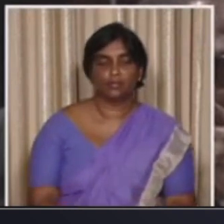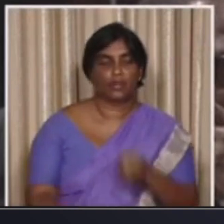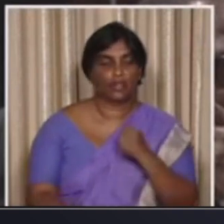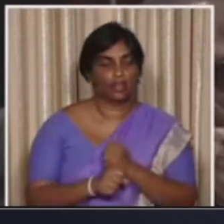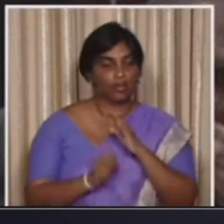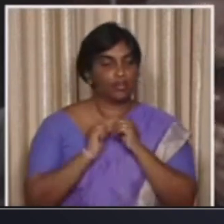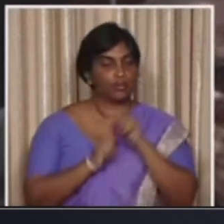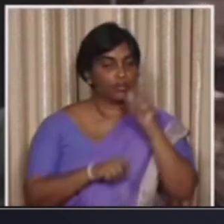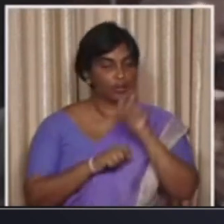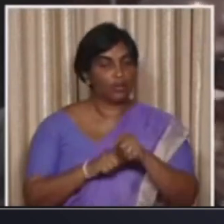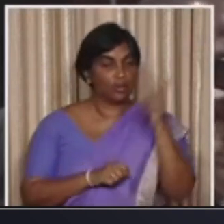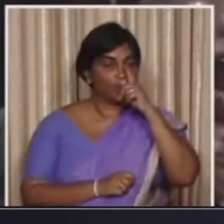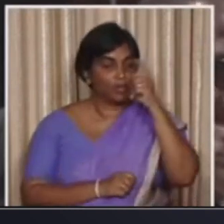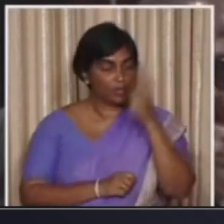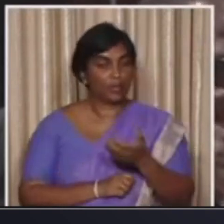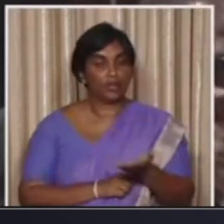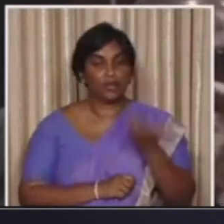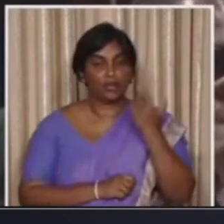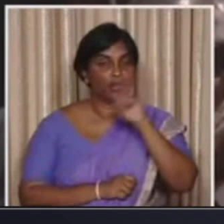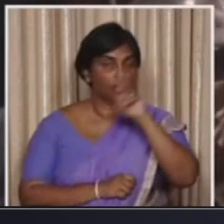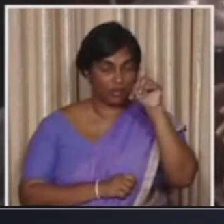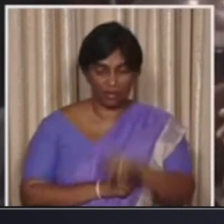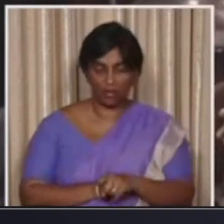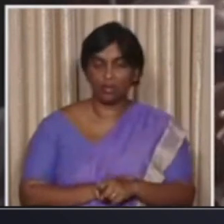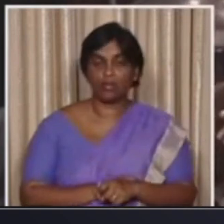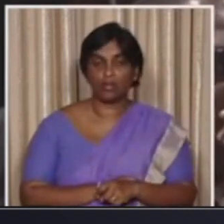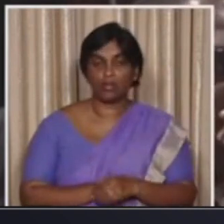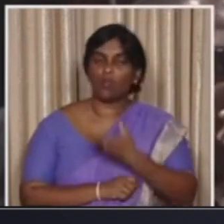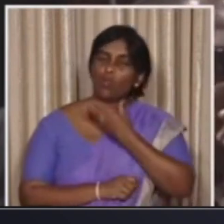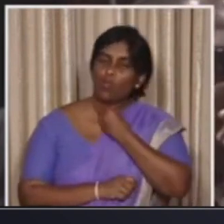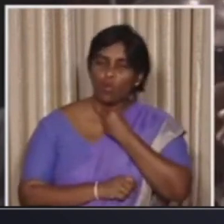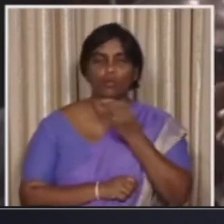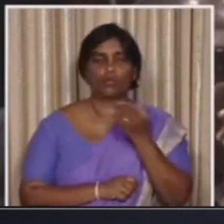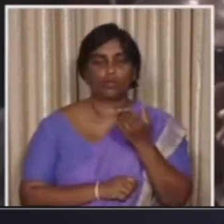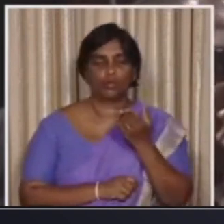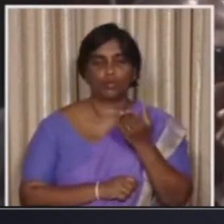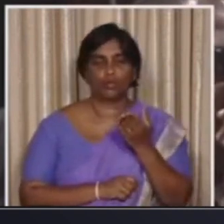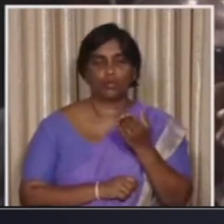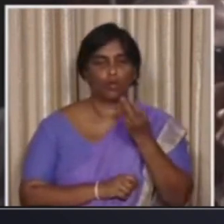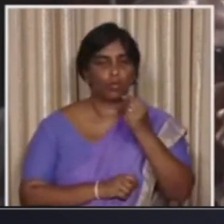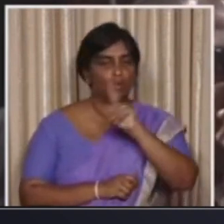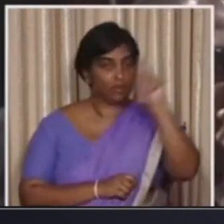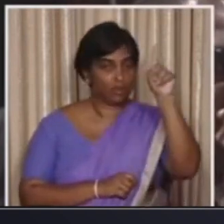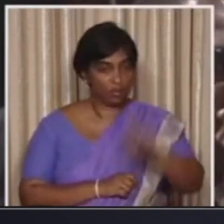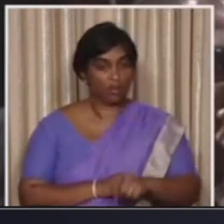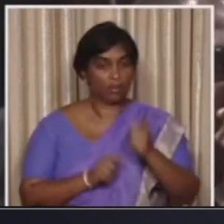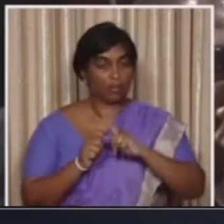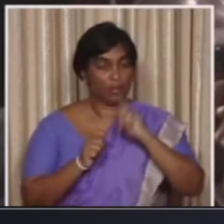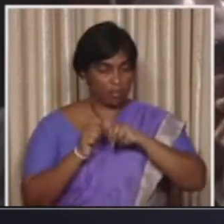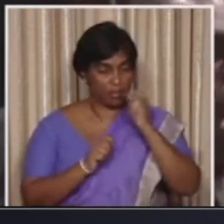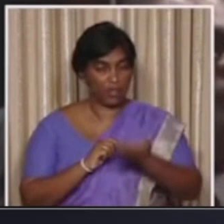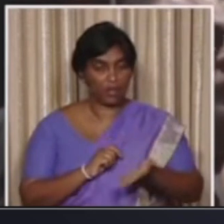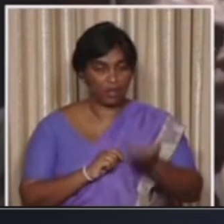රාජ්‍යංශයේ සේවකයන්ගේ වැටුප් වැඩි කරනවා රුපියල් 10000 කියලා අමූලික බොරුවක් රුපියල් 10000කින් මේ දීමනාව වැඩි